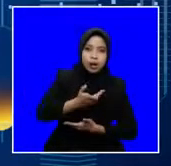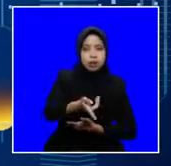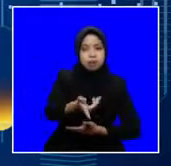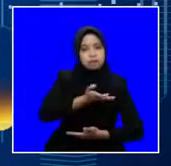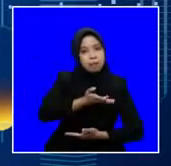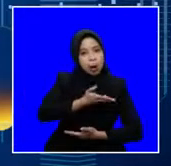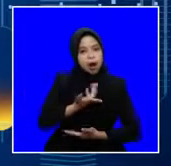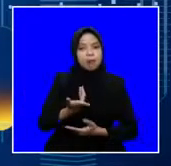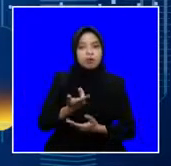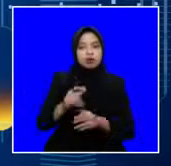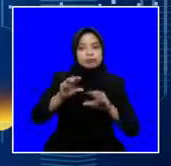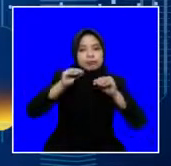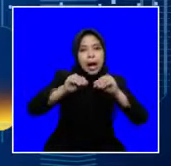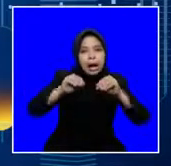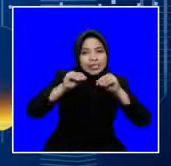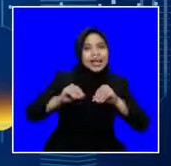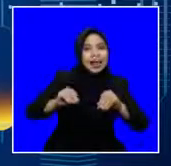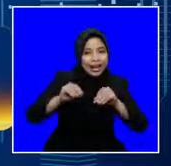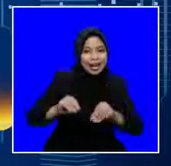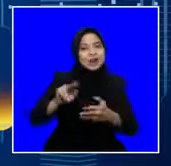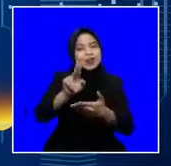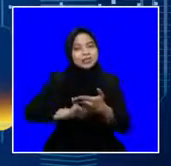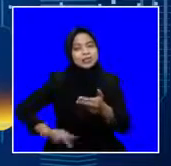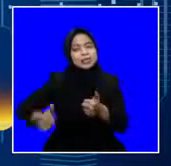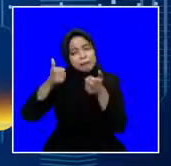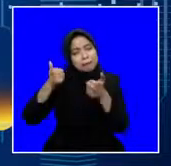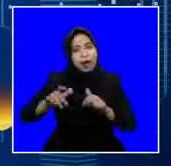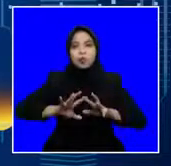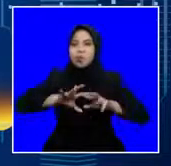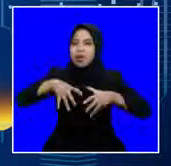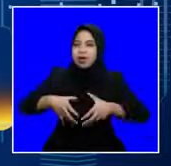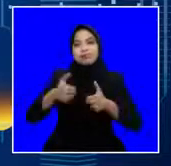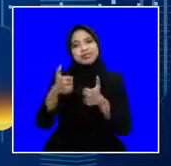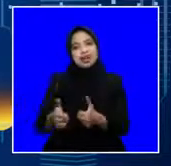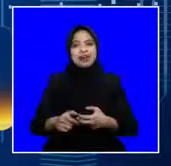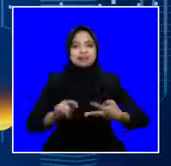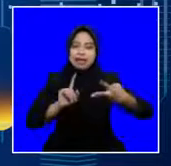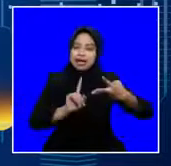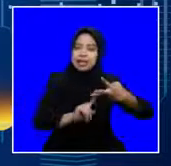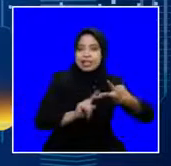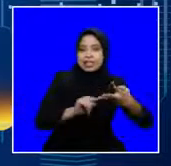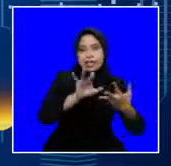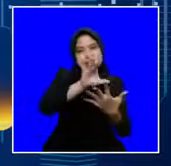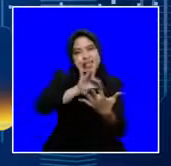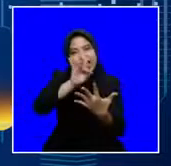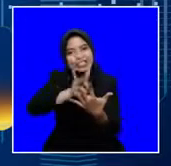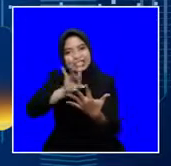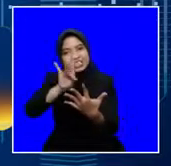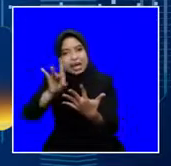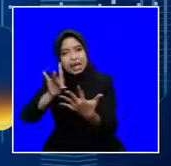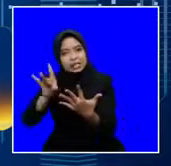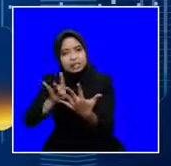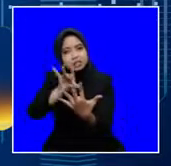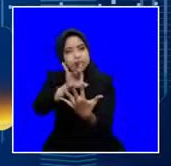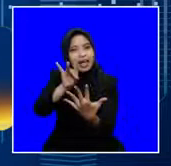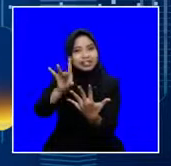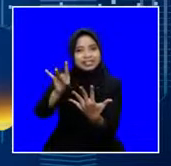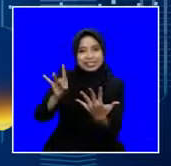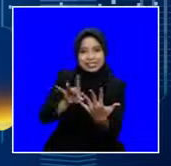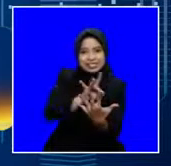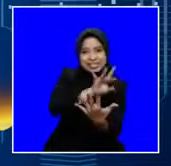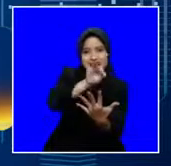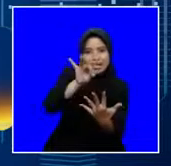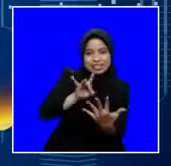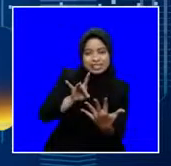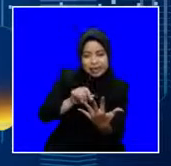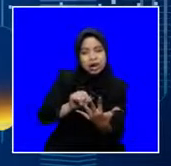untuk mendidik anak bangsa di perguruan tinggi terbaik di dunia. Yang ketiga, proses seleksi, kami